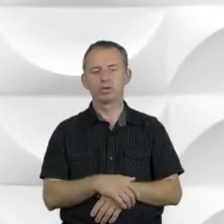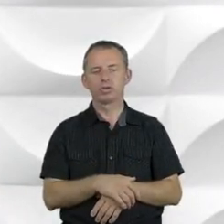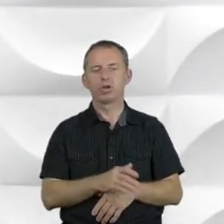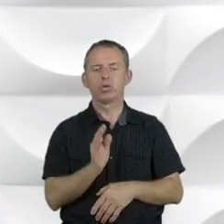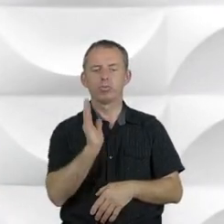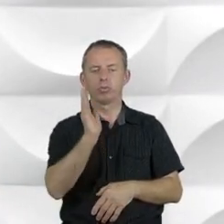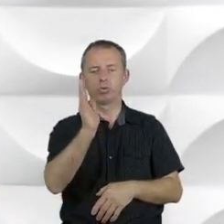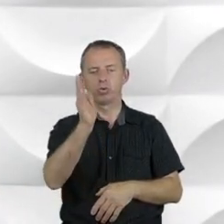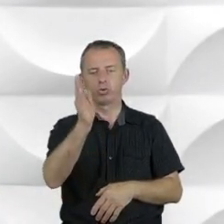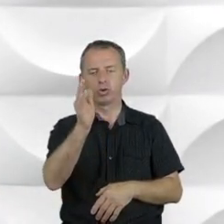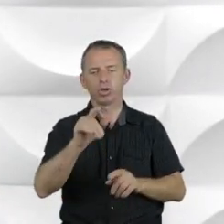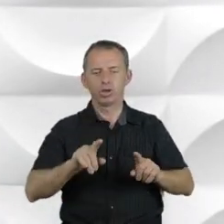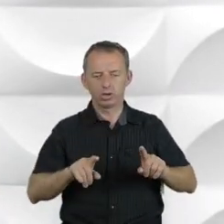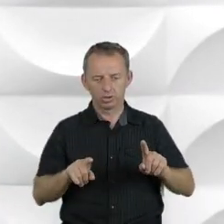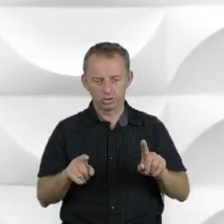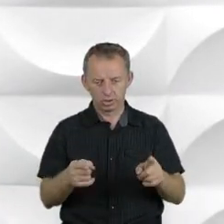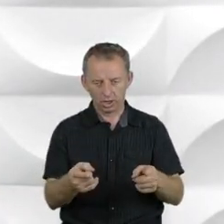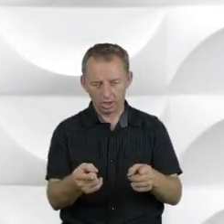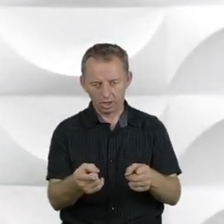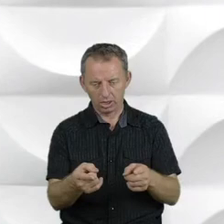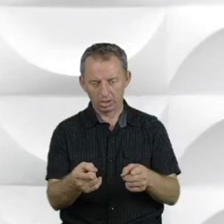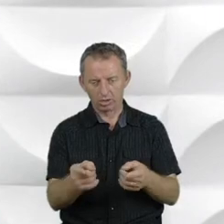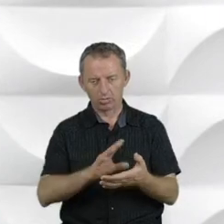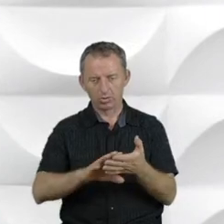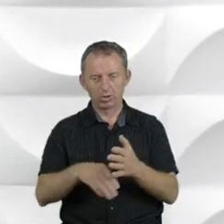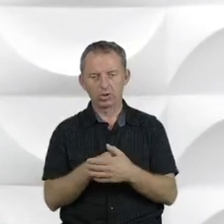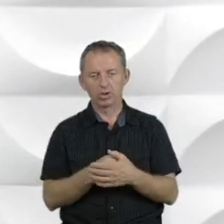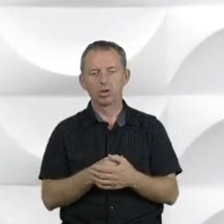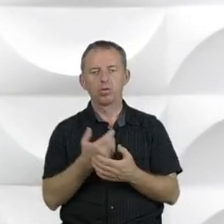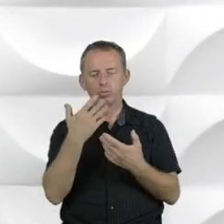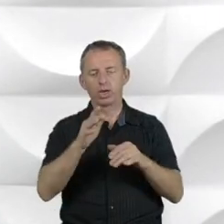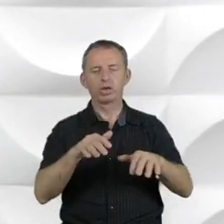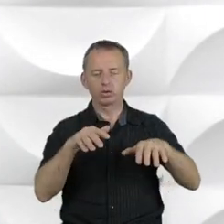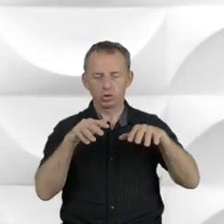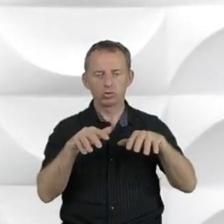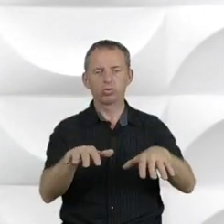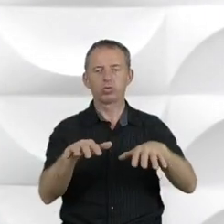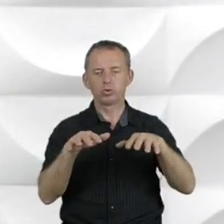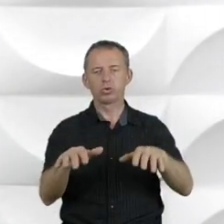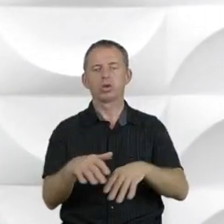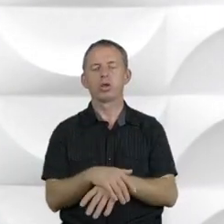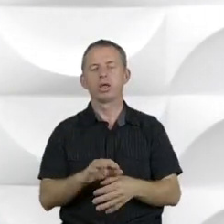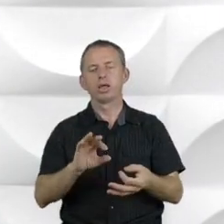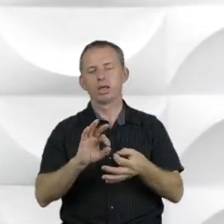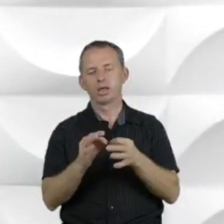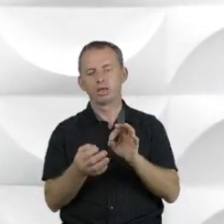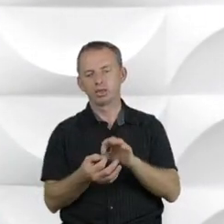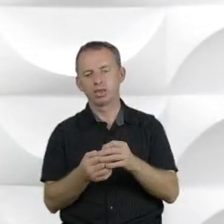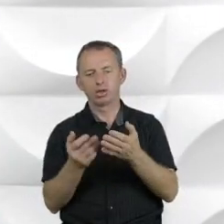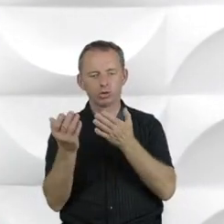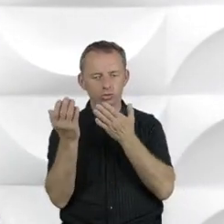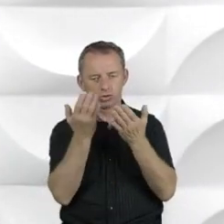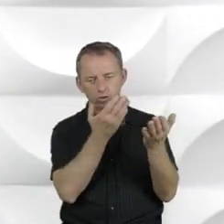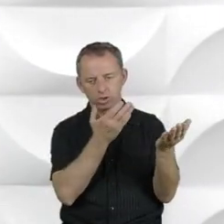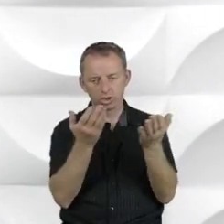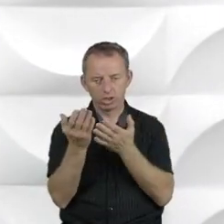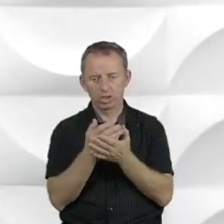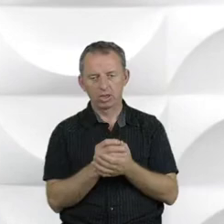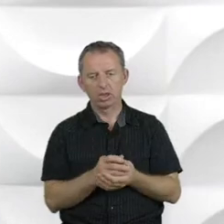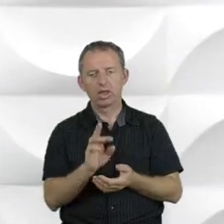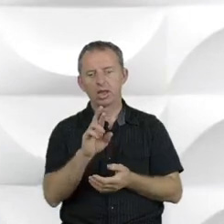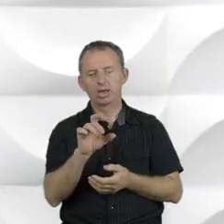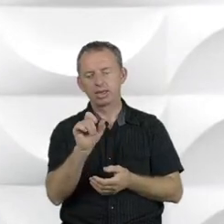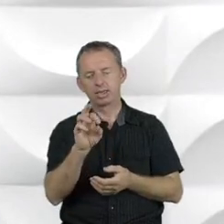Później działo się w biblistyce bardzo dużo. I gdy czytamy grecki